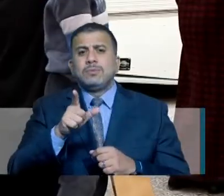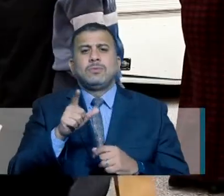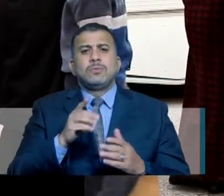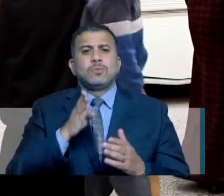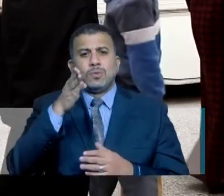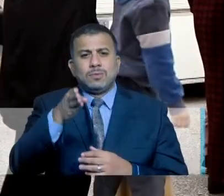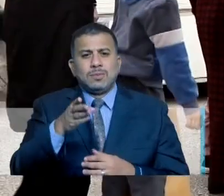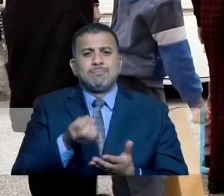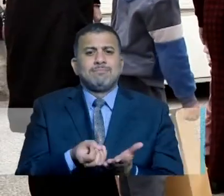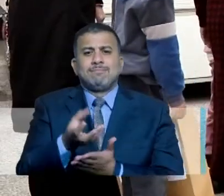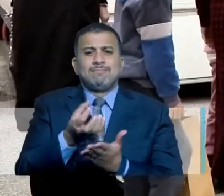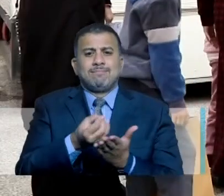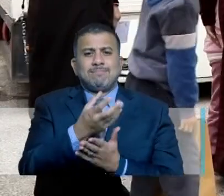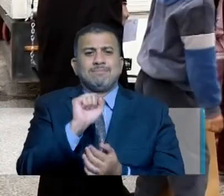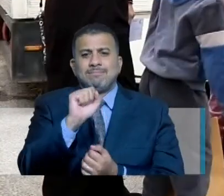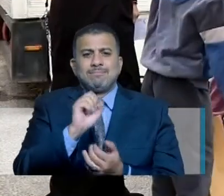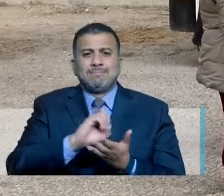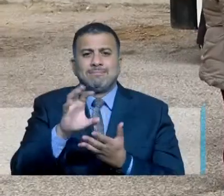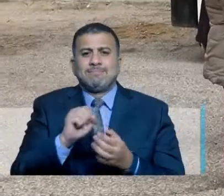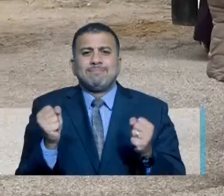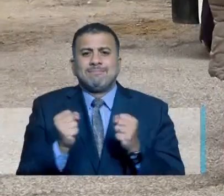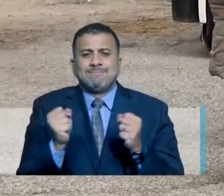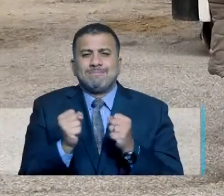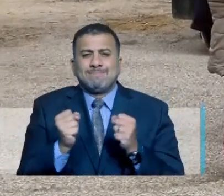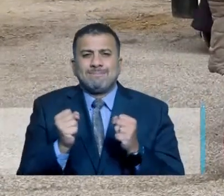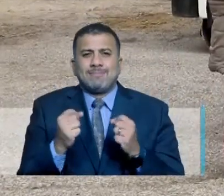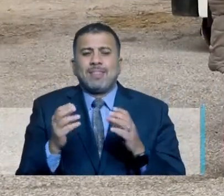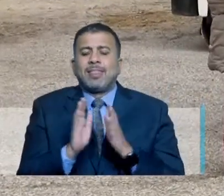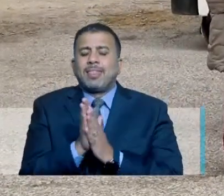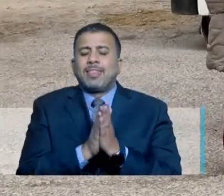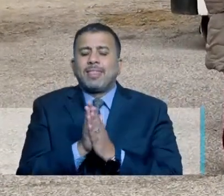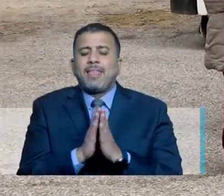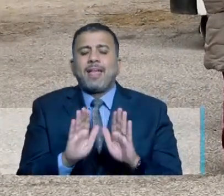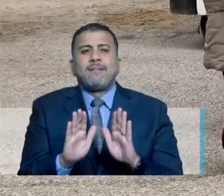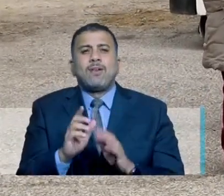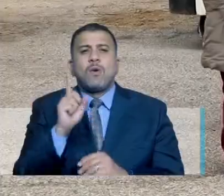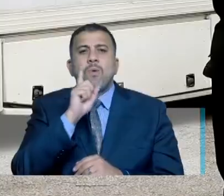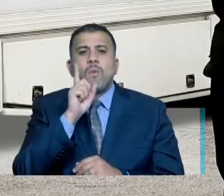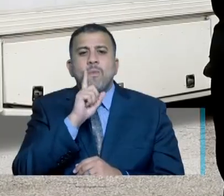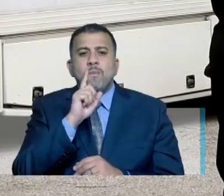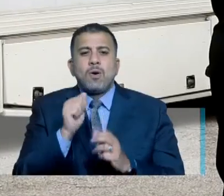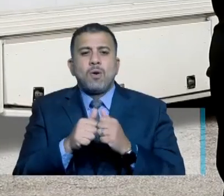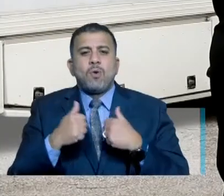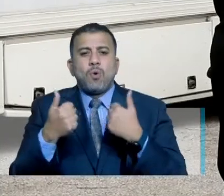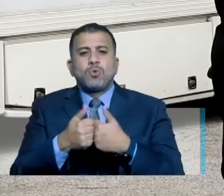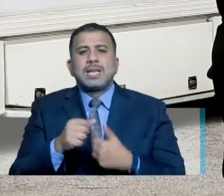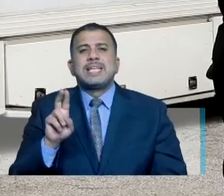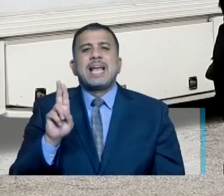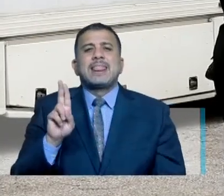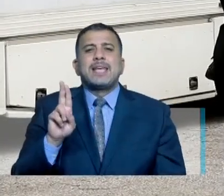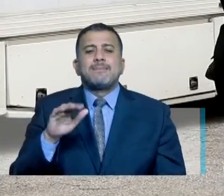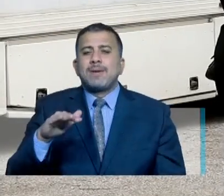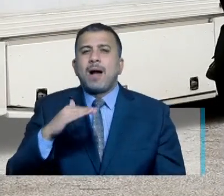الشارقه بتوزيع مخصصات وكسوه حمله شتاء دافئ على امهات واسر الايتام